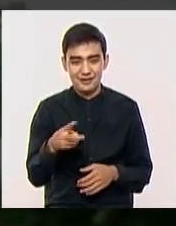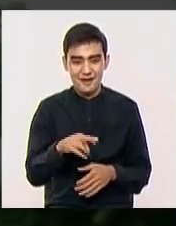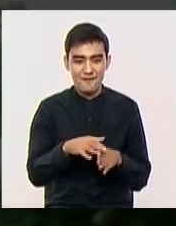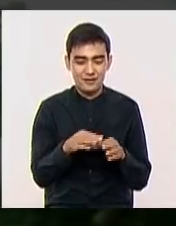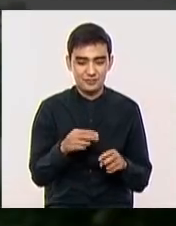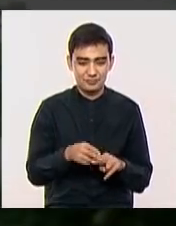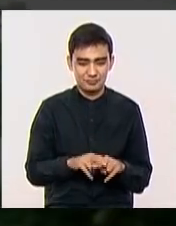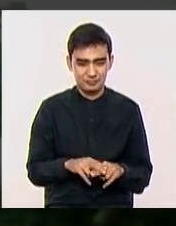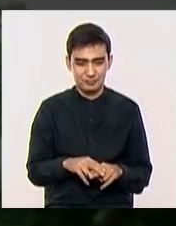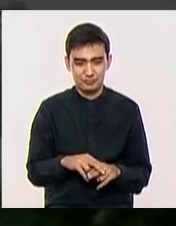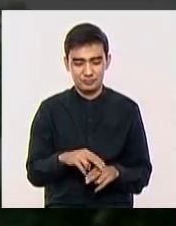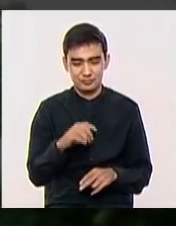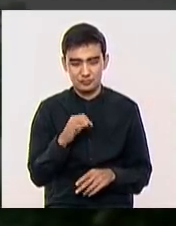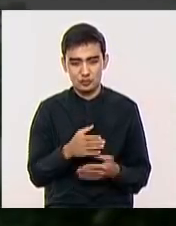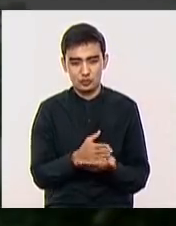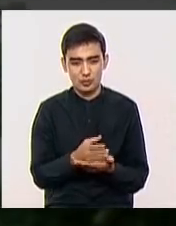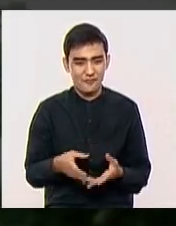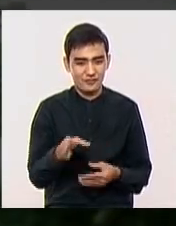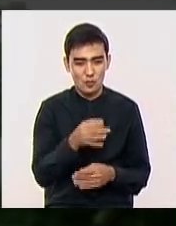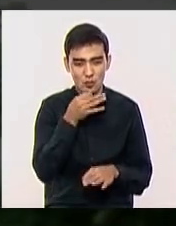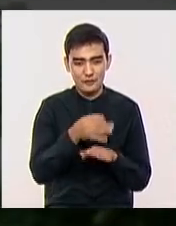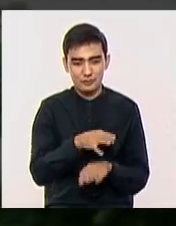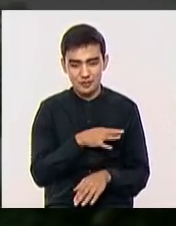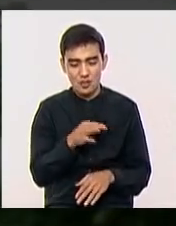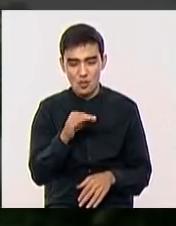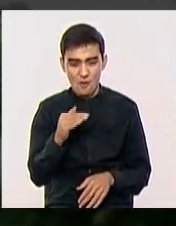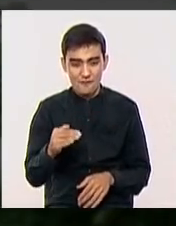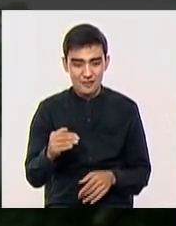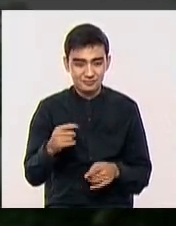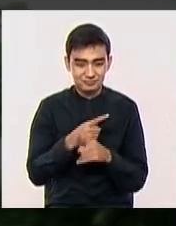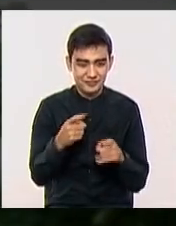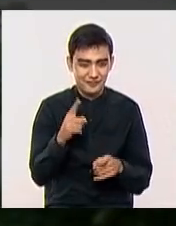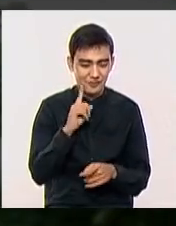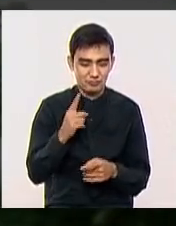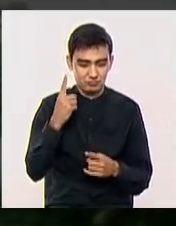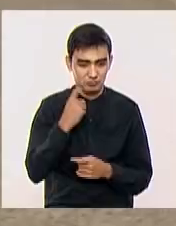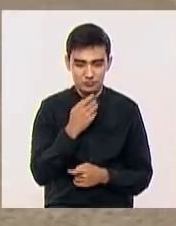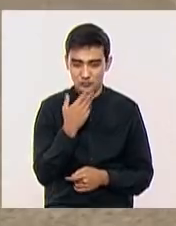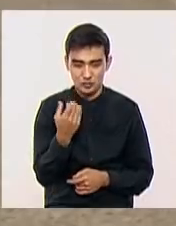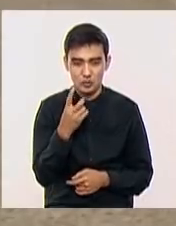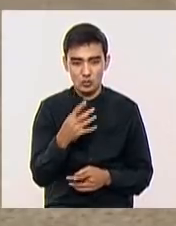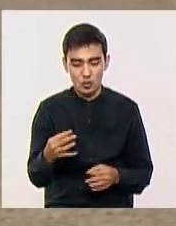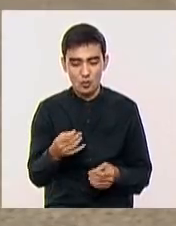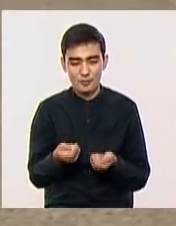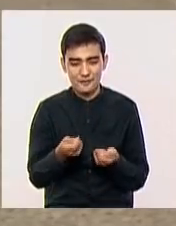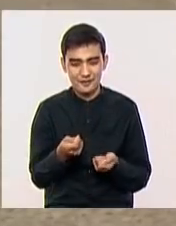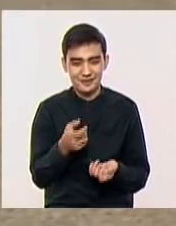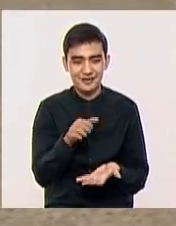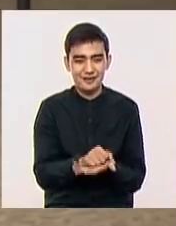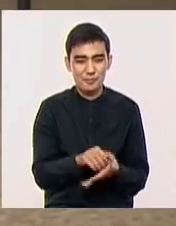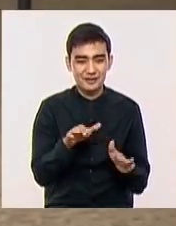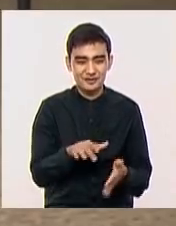стала сюрпризом. Во всех службах нам ответили, что официальных распоряжений не поступало. Но в управлении